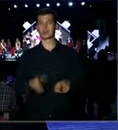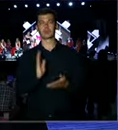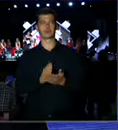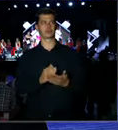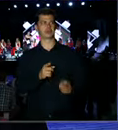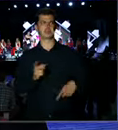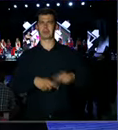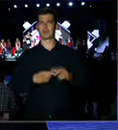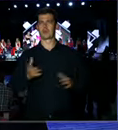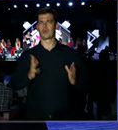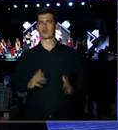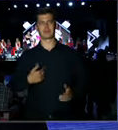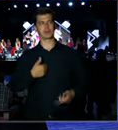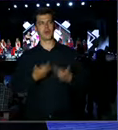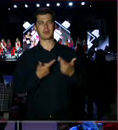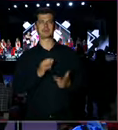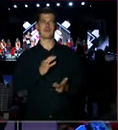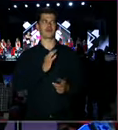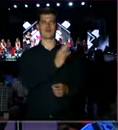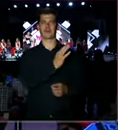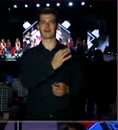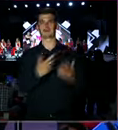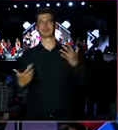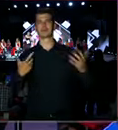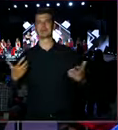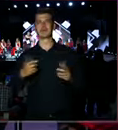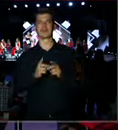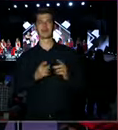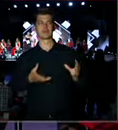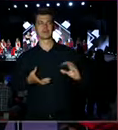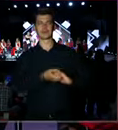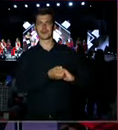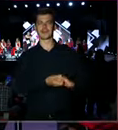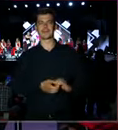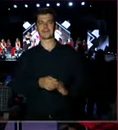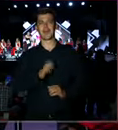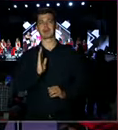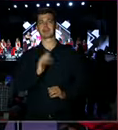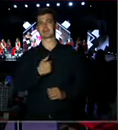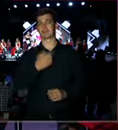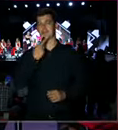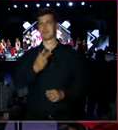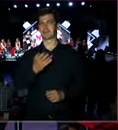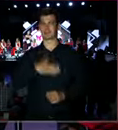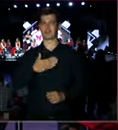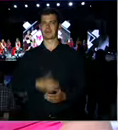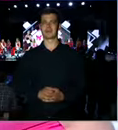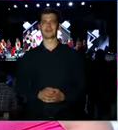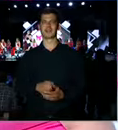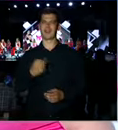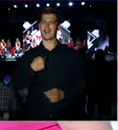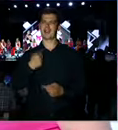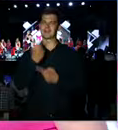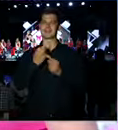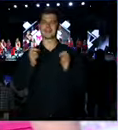po prostu swobodnie odgrywać swoje role, dogrywając się. I myślę, że efekt się spodoba. No właśnie, też taką